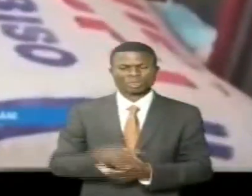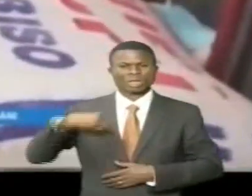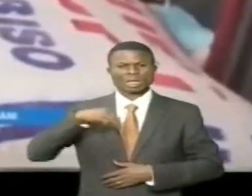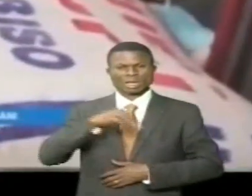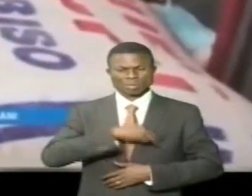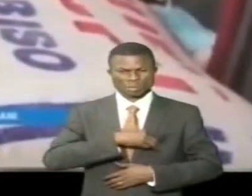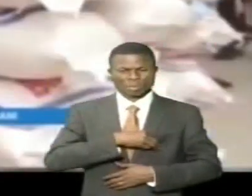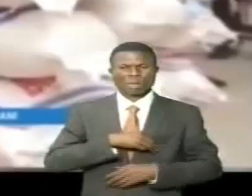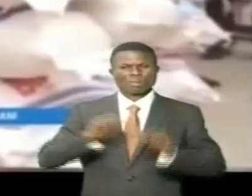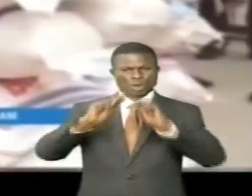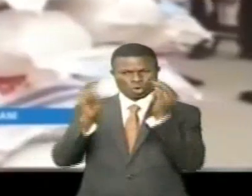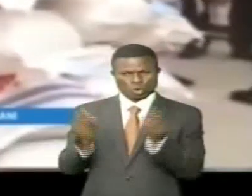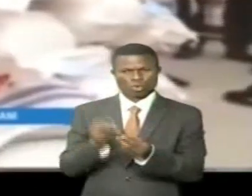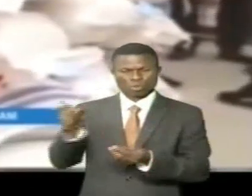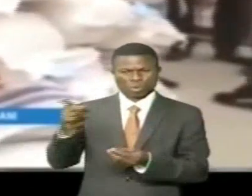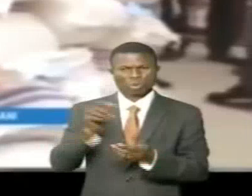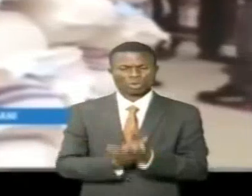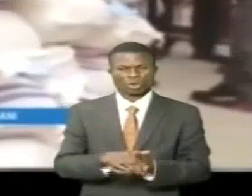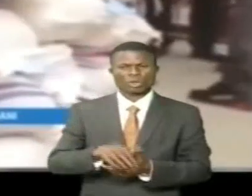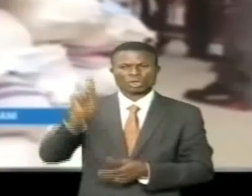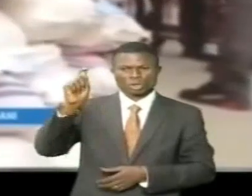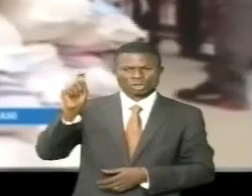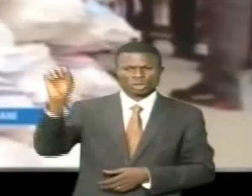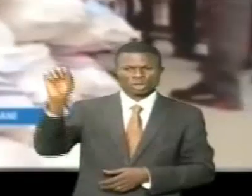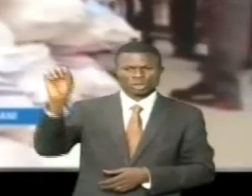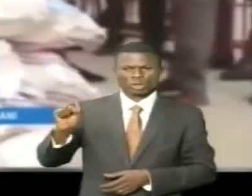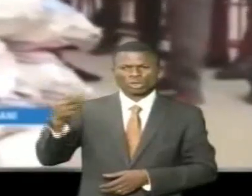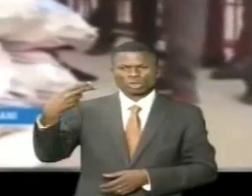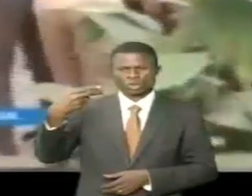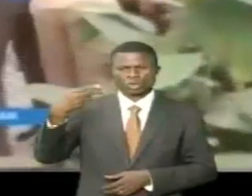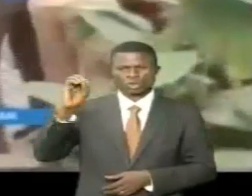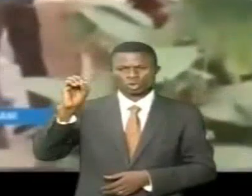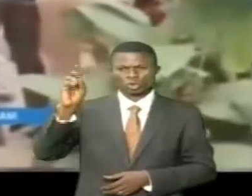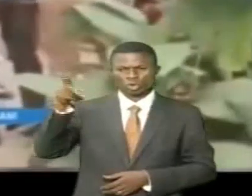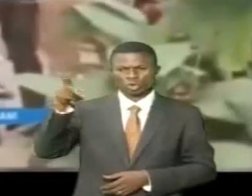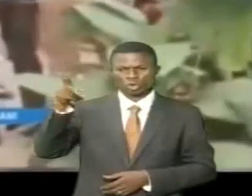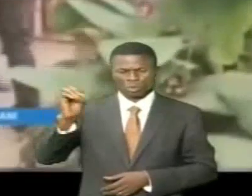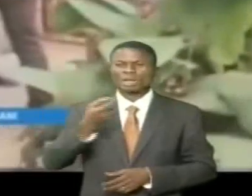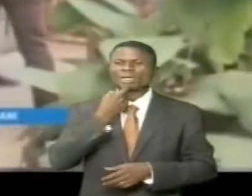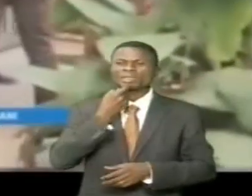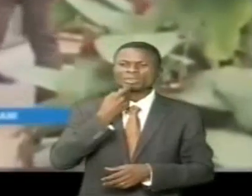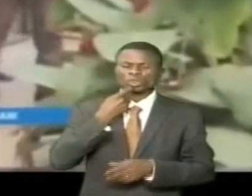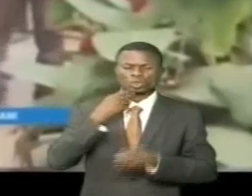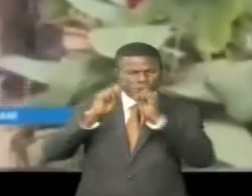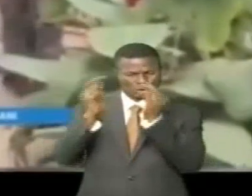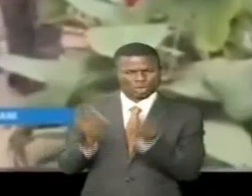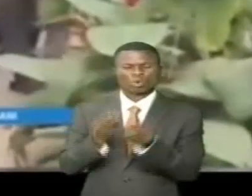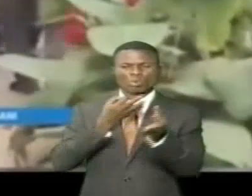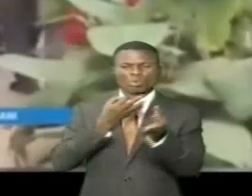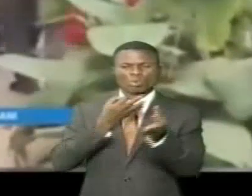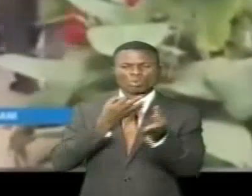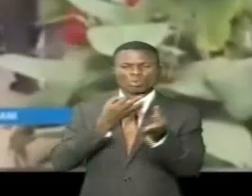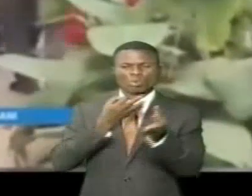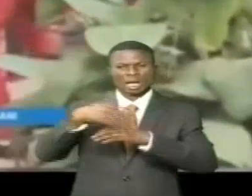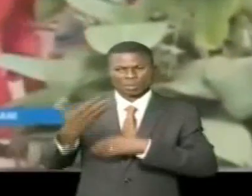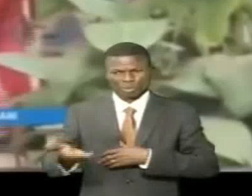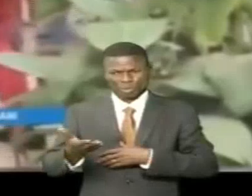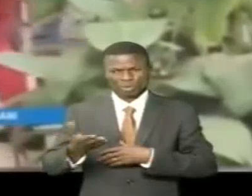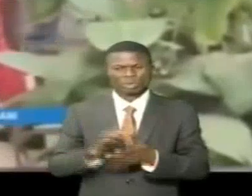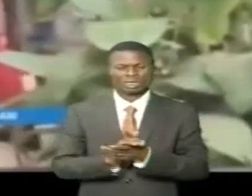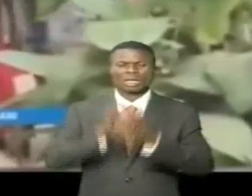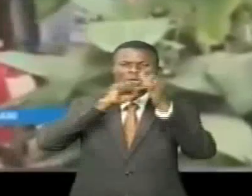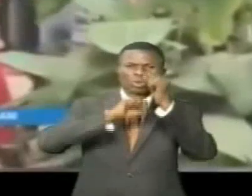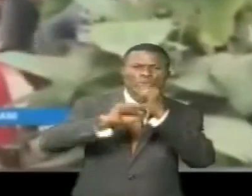NGT, Tchopo, ont commencé d'abord par un aperçu historique de cette structure. Ensuite, ils ont